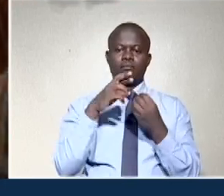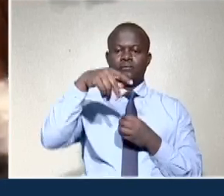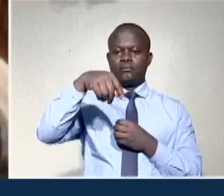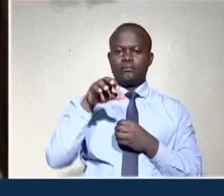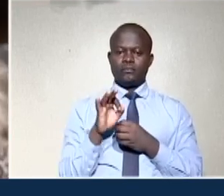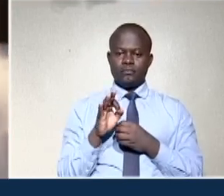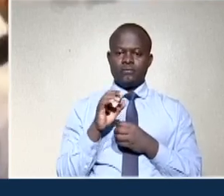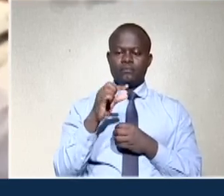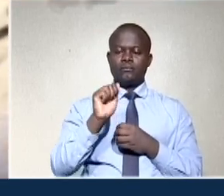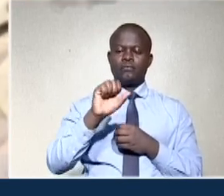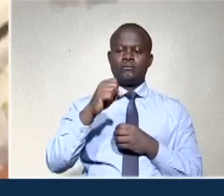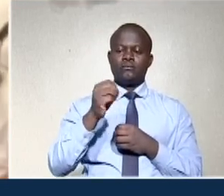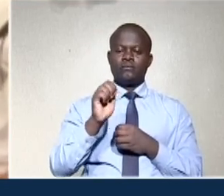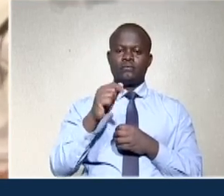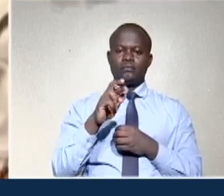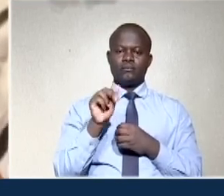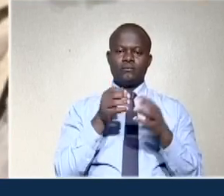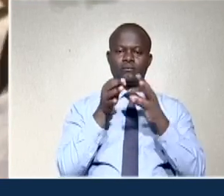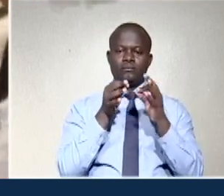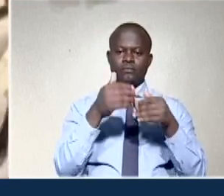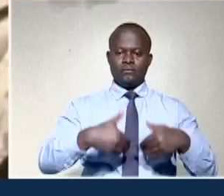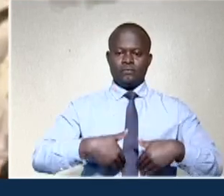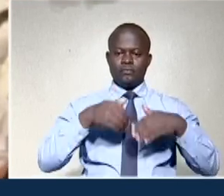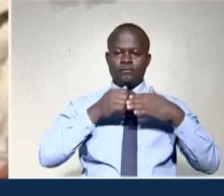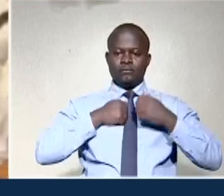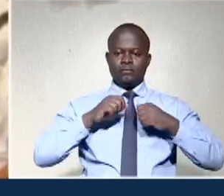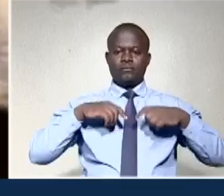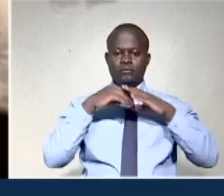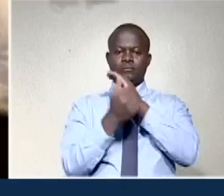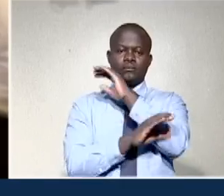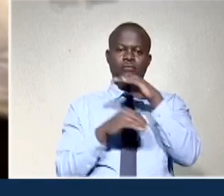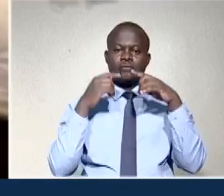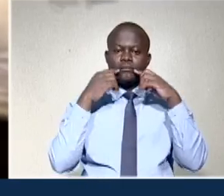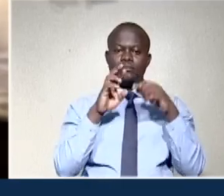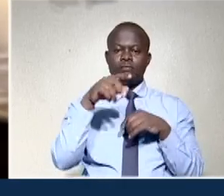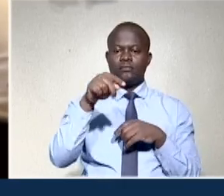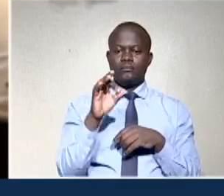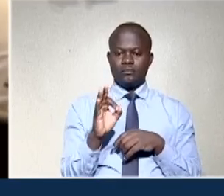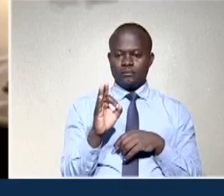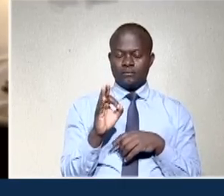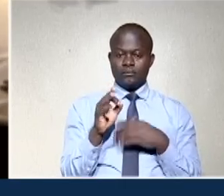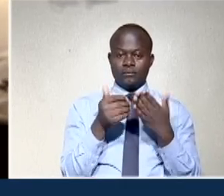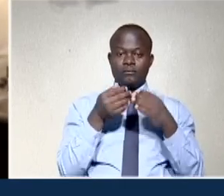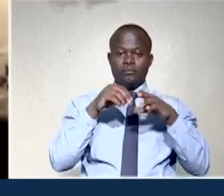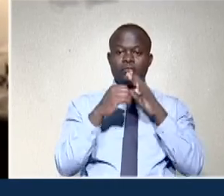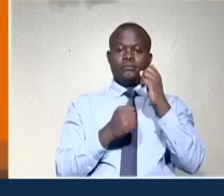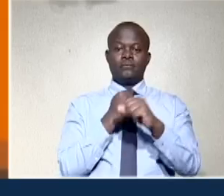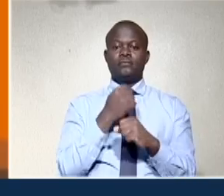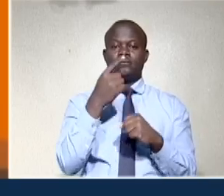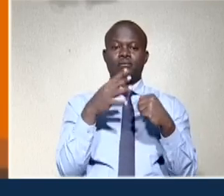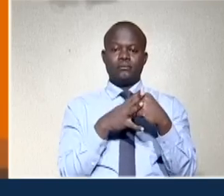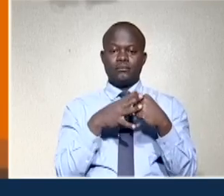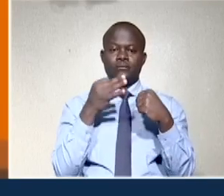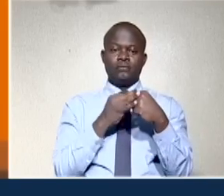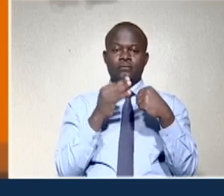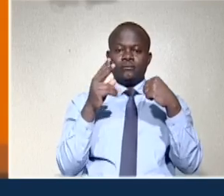Inkotanyi Gasamagera Aurares yasobanurira urubyiruko rw'abanyarwanda ruba mu mahanga ko RPF Inkotanyi yabaye mu gihe